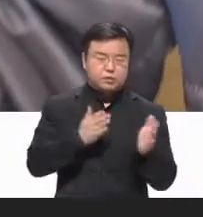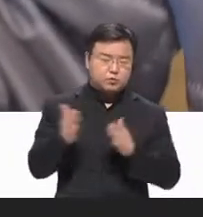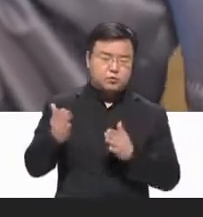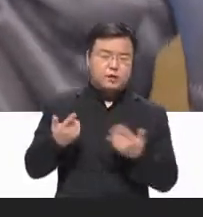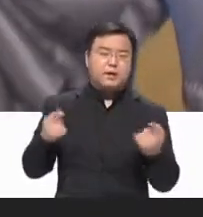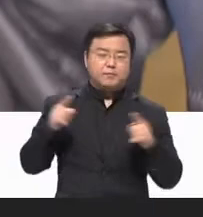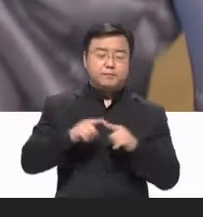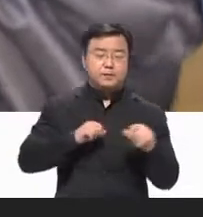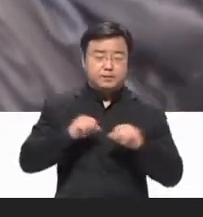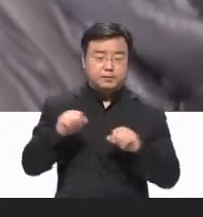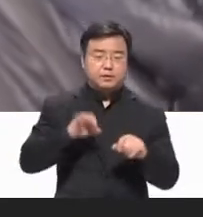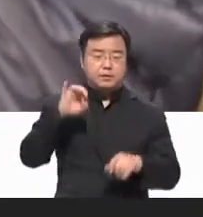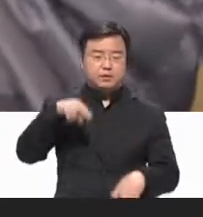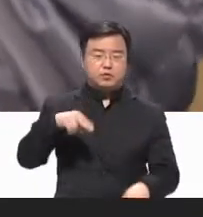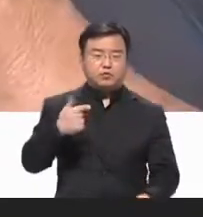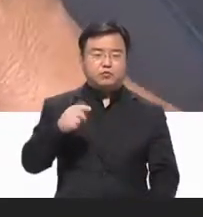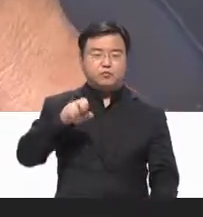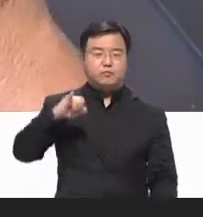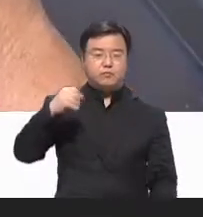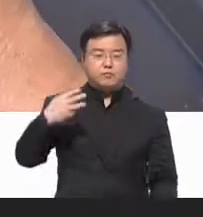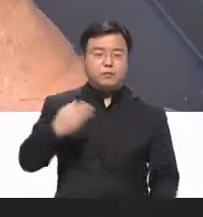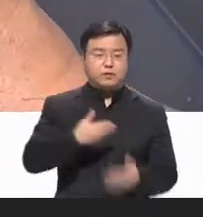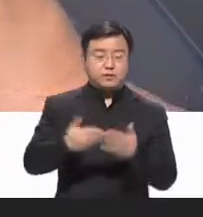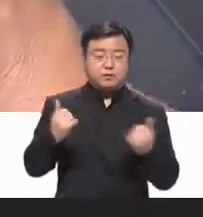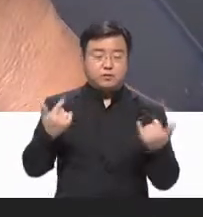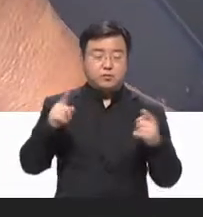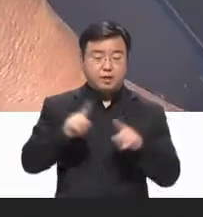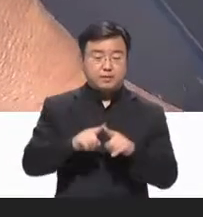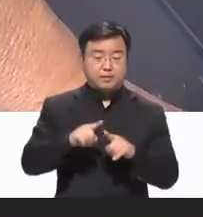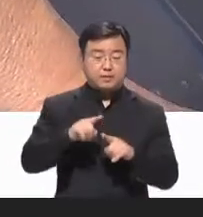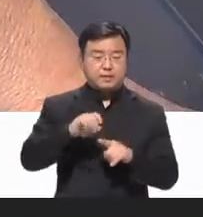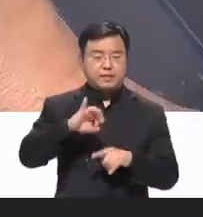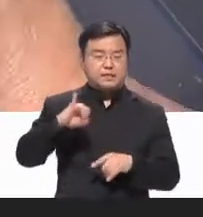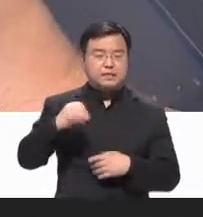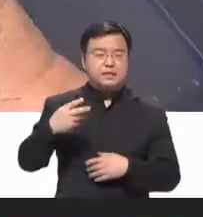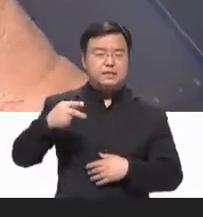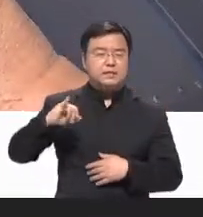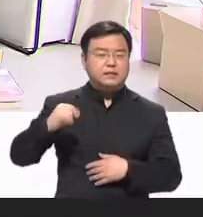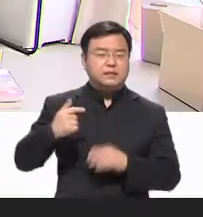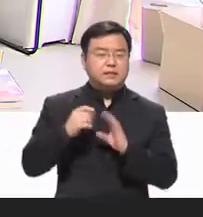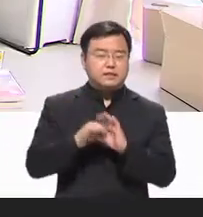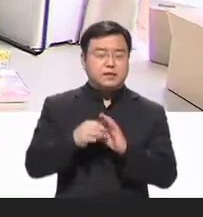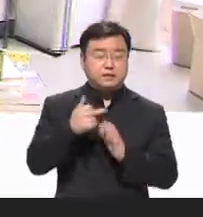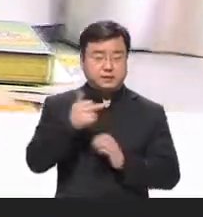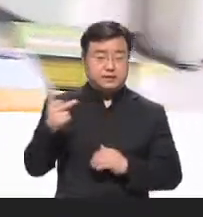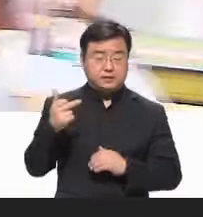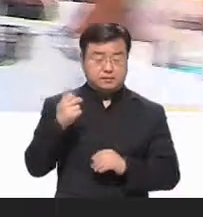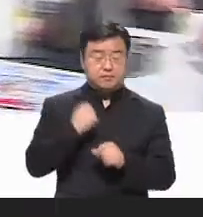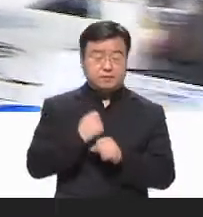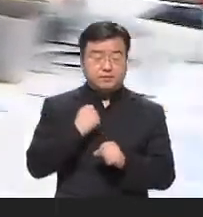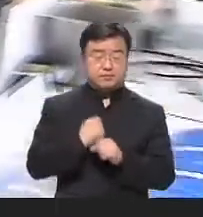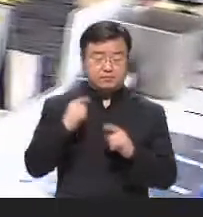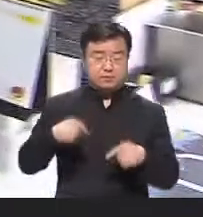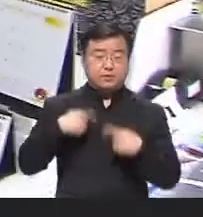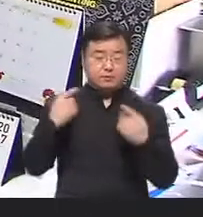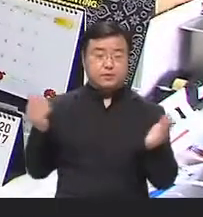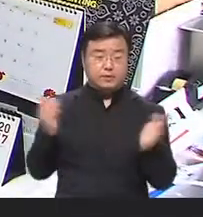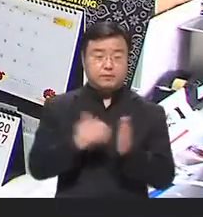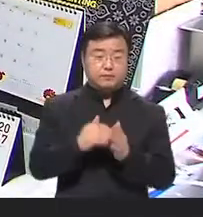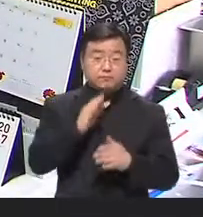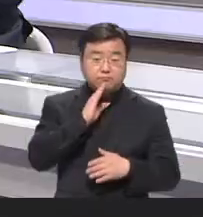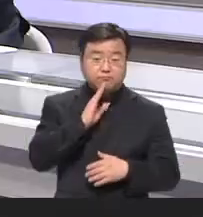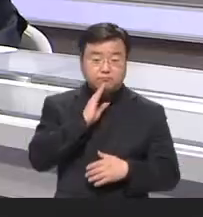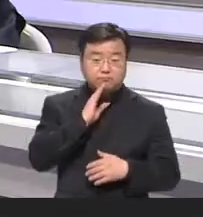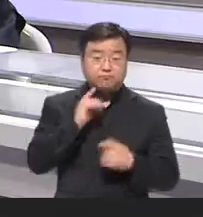있던 인표 작가님과 함께 내 일기의 크기를 준비하게 됐고 그걸로 이제 대비를 하게 됐습니다 그렇군요 예 일단 뭐